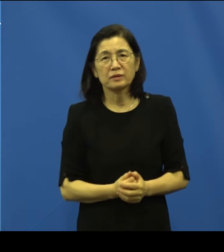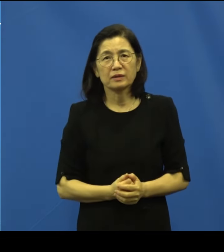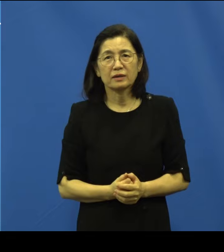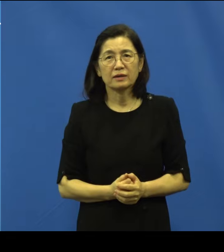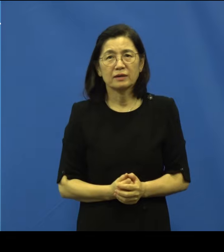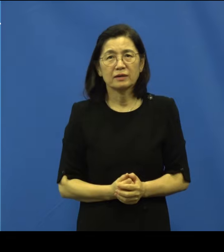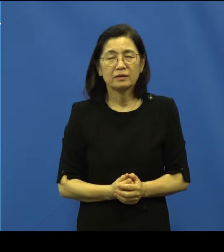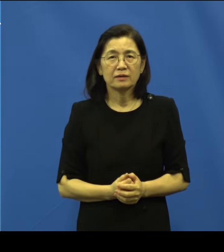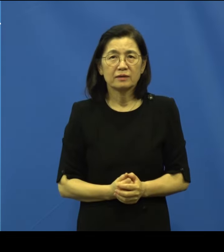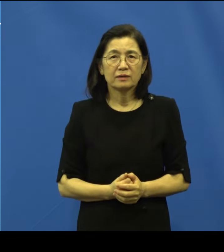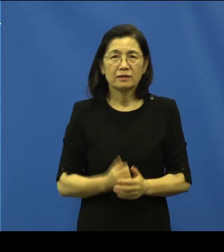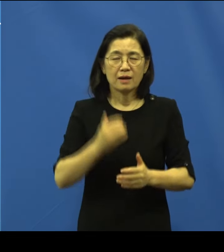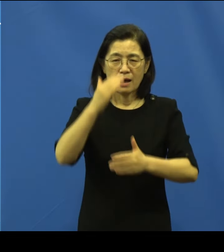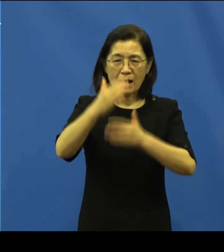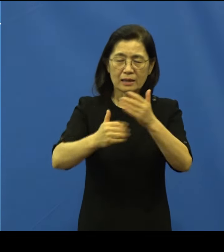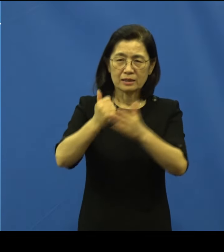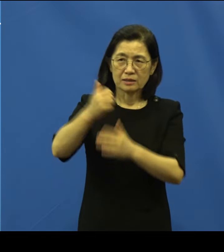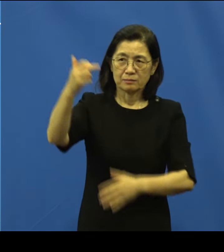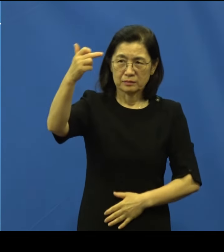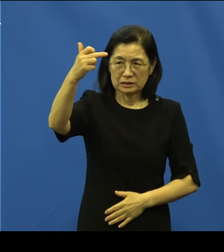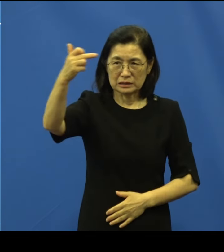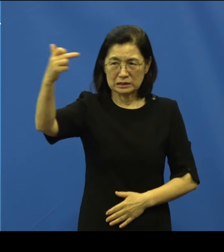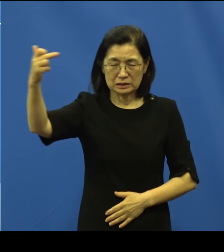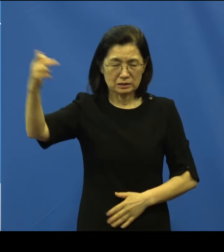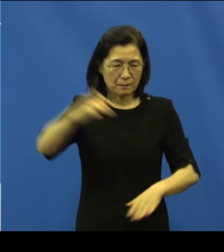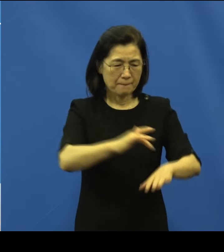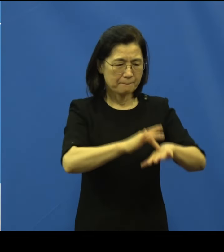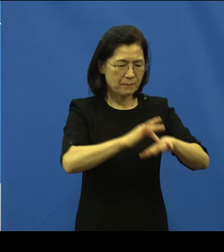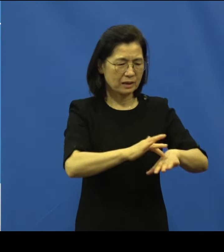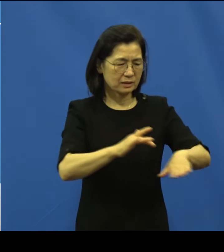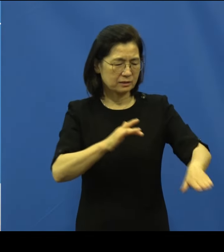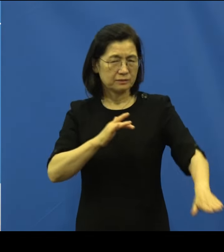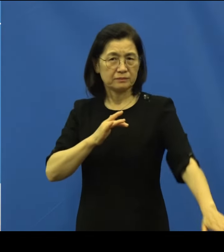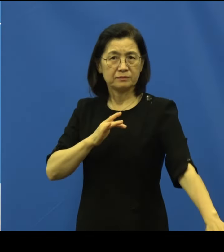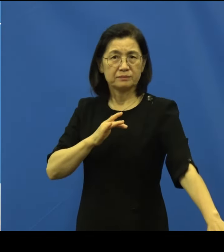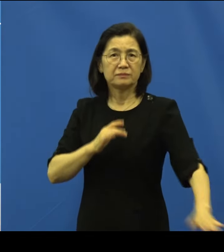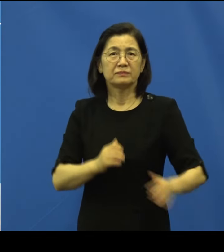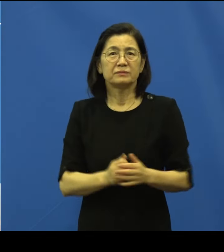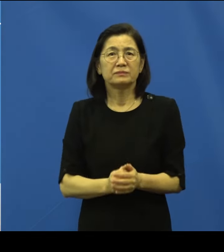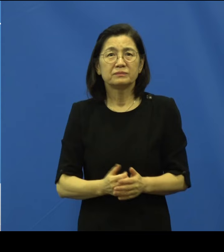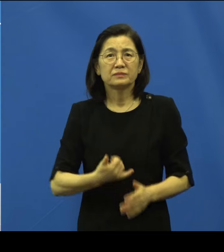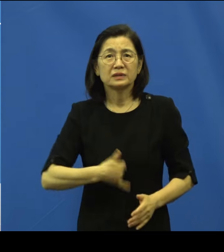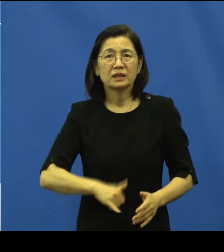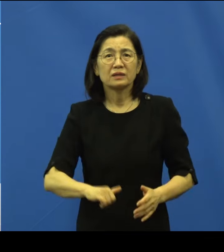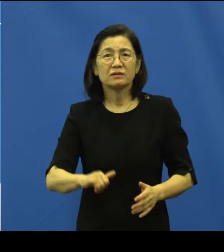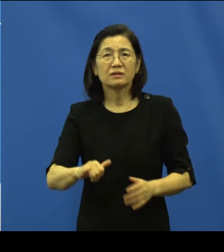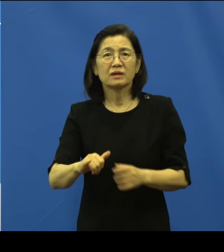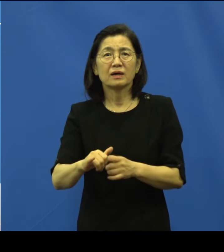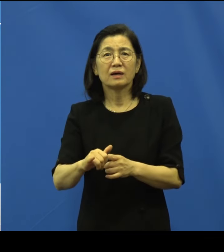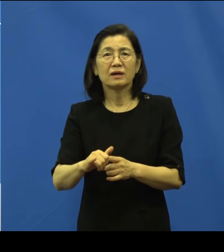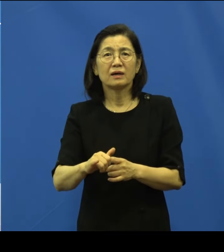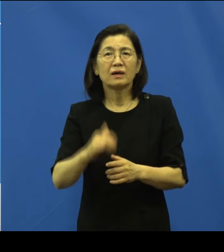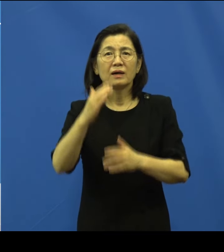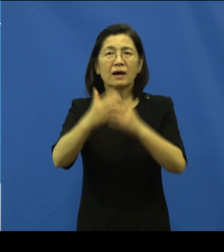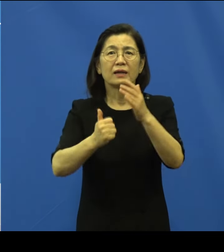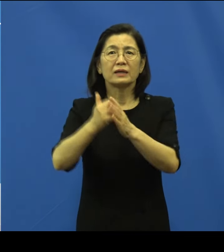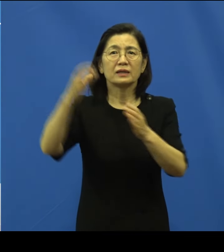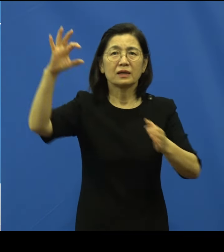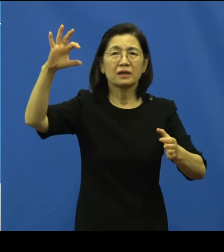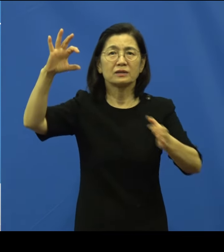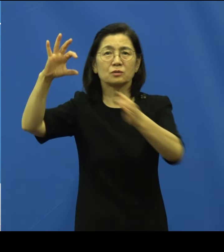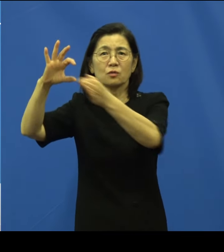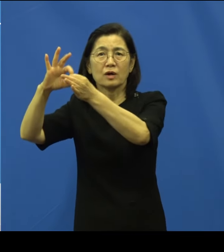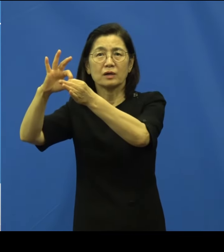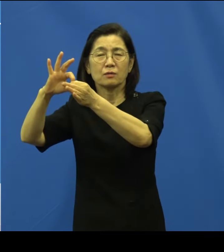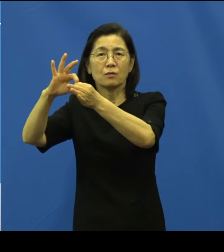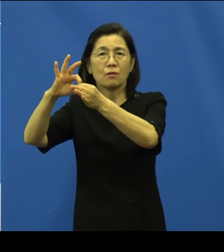하나님을 극대화해야 돼요. 여러분, 요한일서 4장 4절에 자녀들아 너희는 하나님께 속하였고 또 그들을